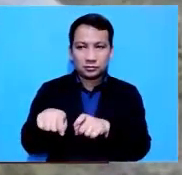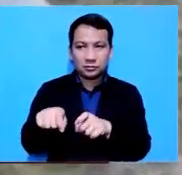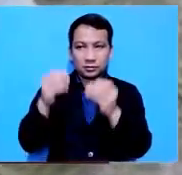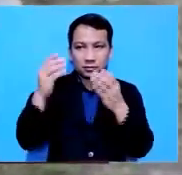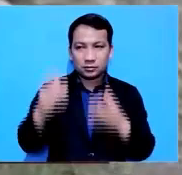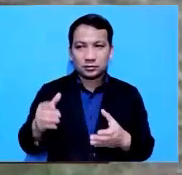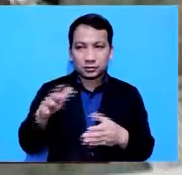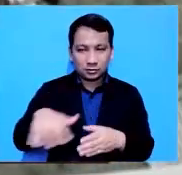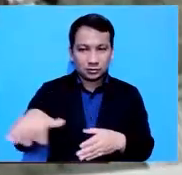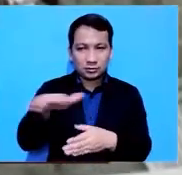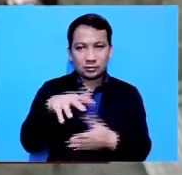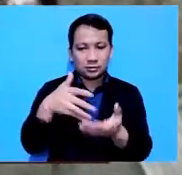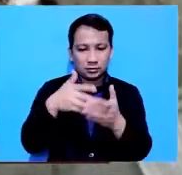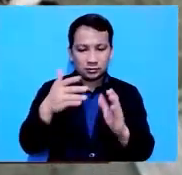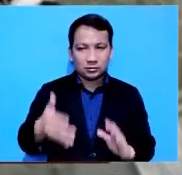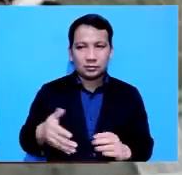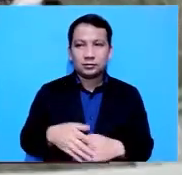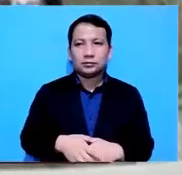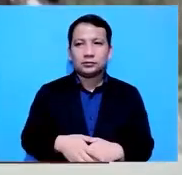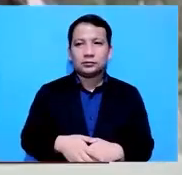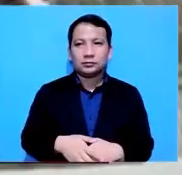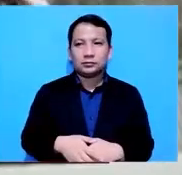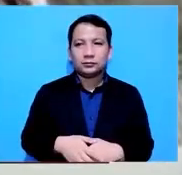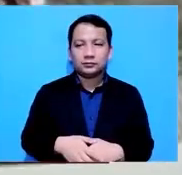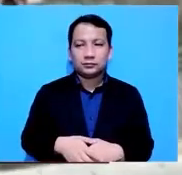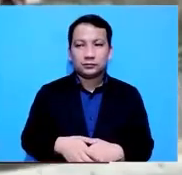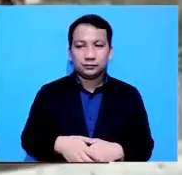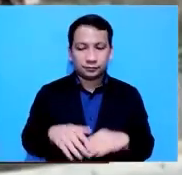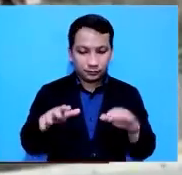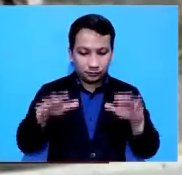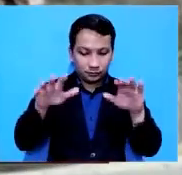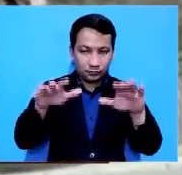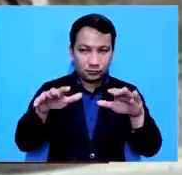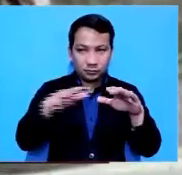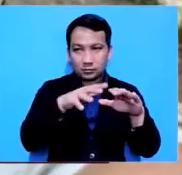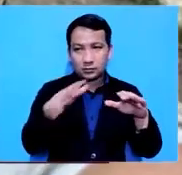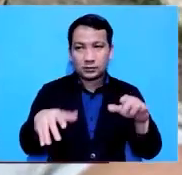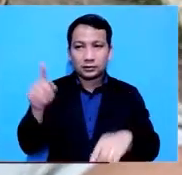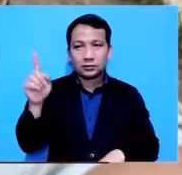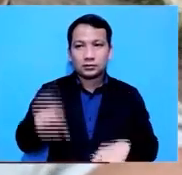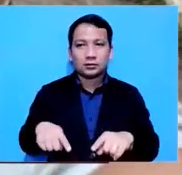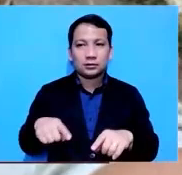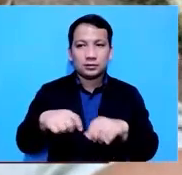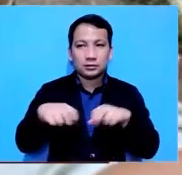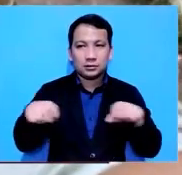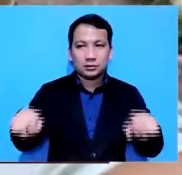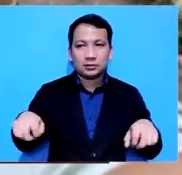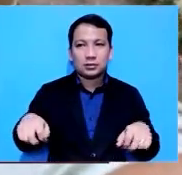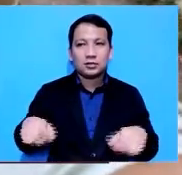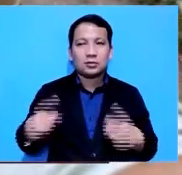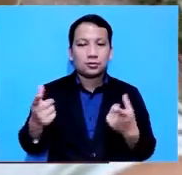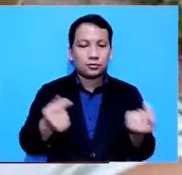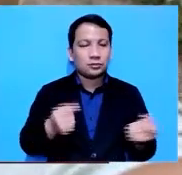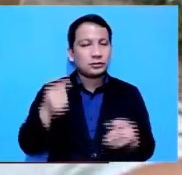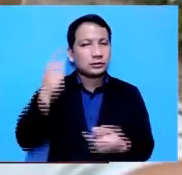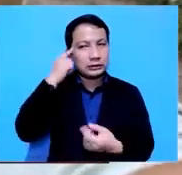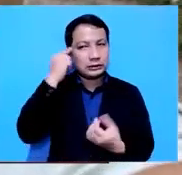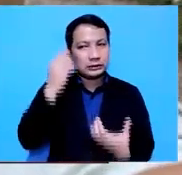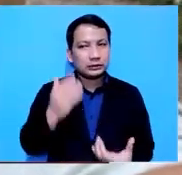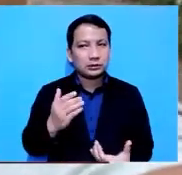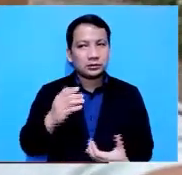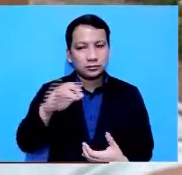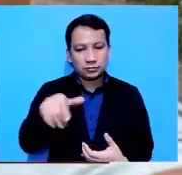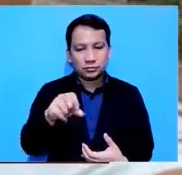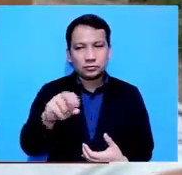mga estudyante. Natatakpan sila ng lilim ng gusali at hindi rin sila tabi-tabi. Nagawa raw ito ni Teacher Jong dahil